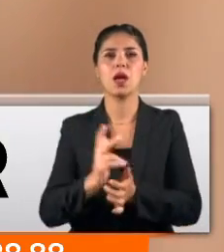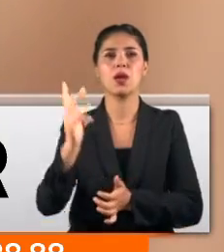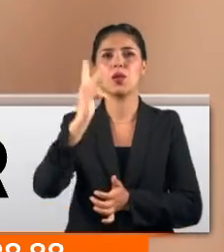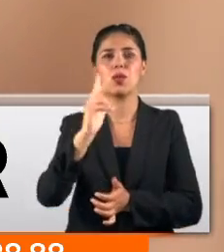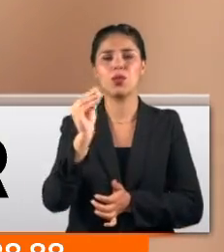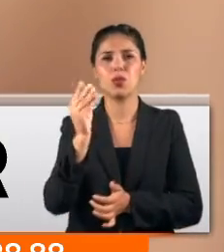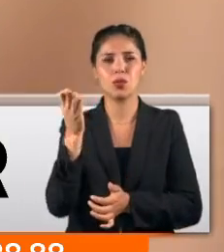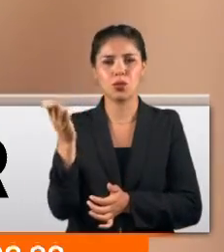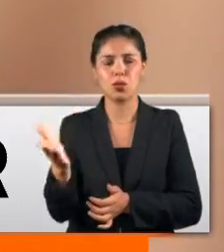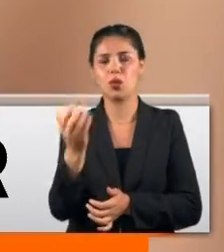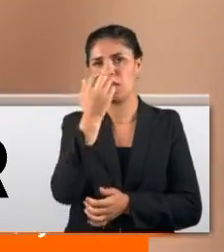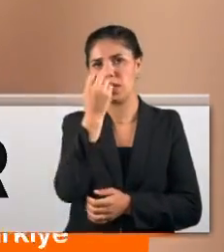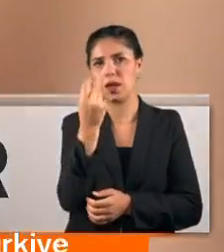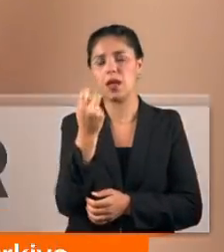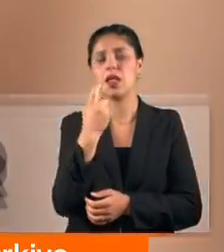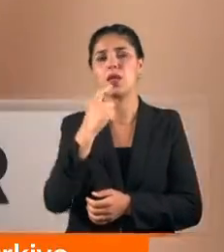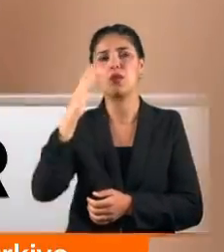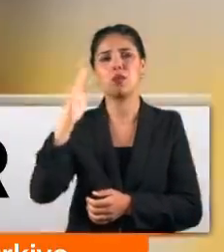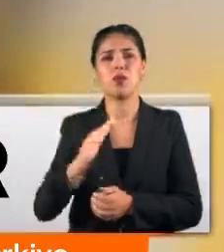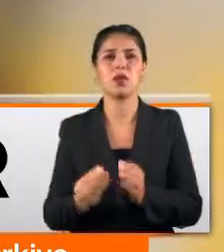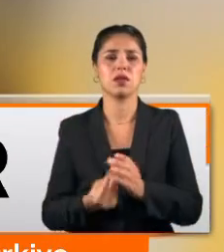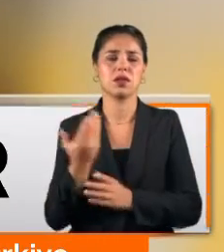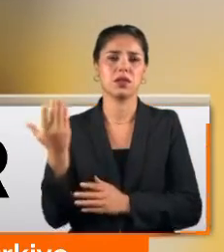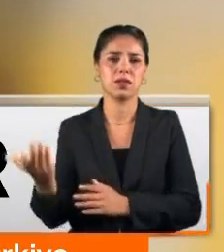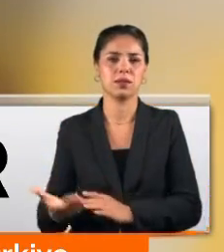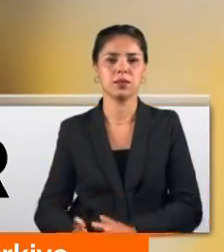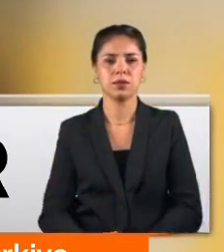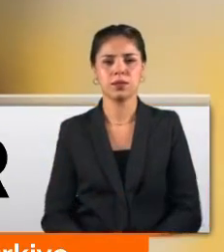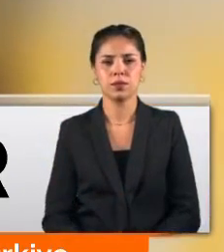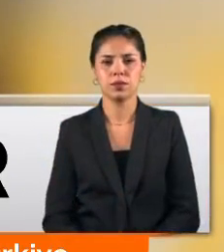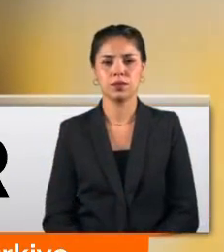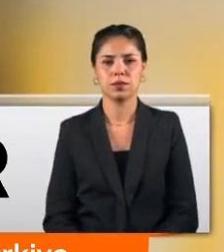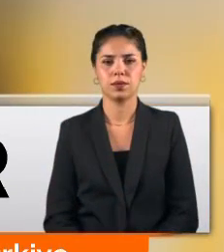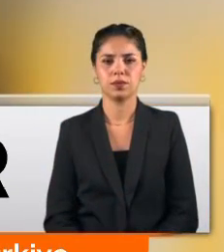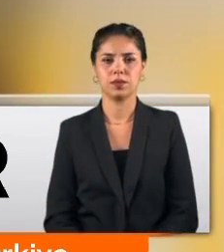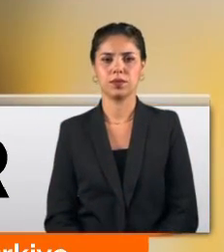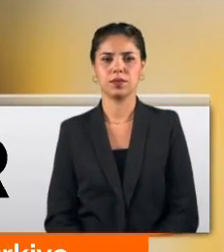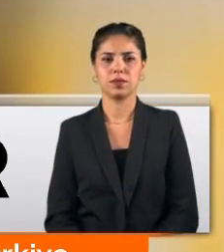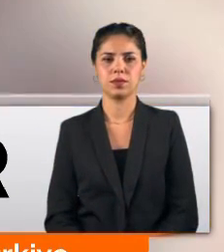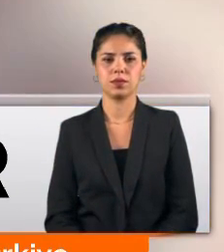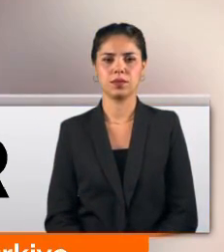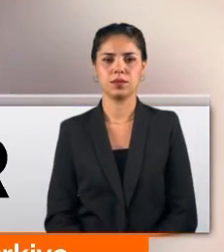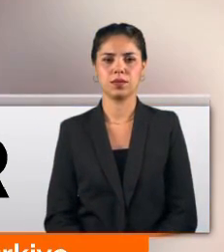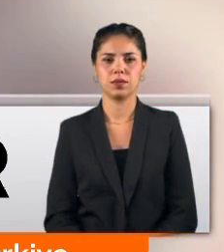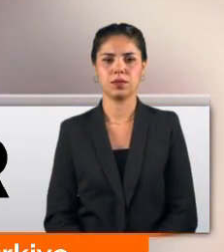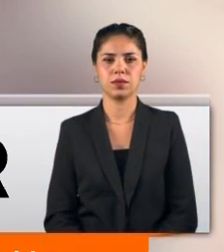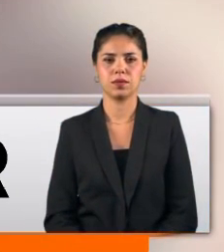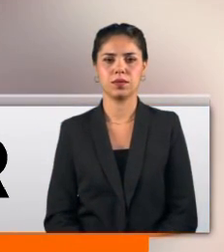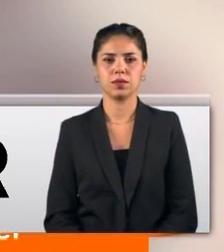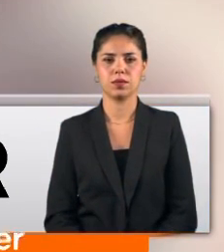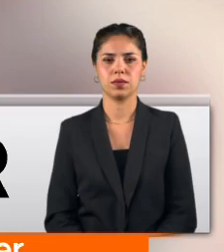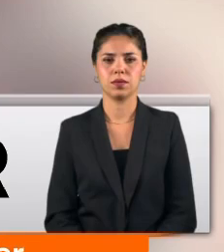3. çocuğu lösemiye çok küçükken yakalandı. Aslında oğlum kız kardeşi Ayşenaz %100